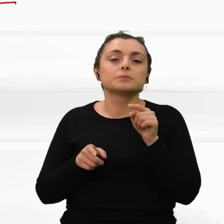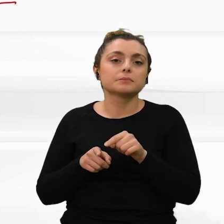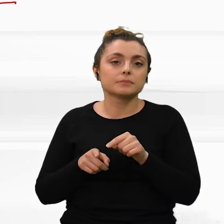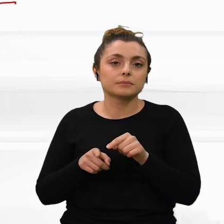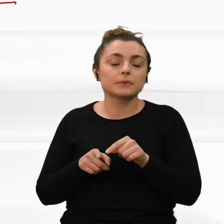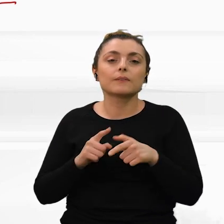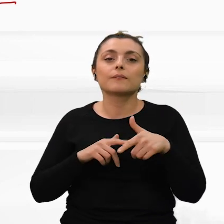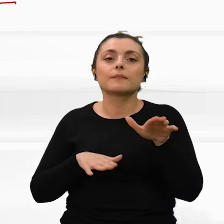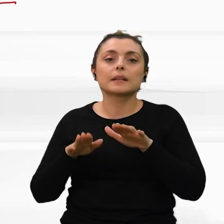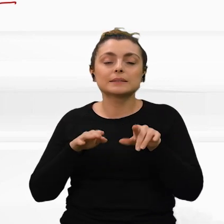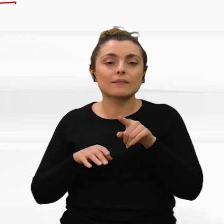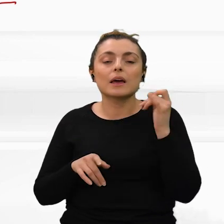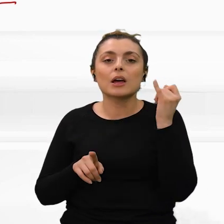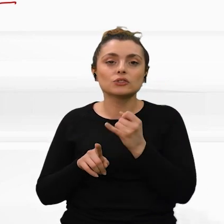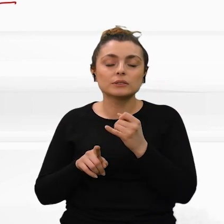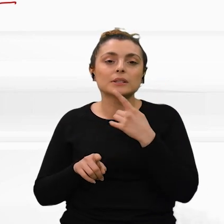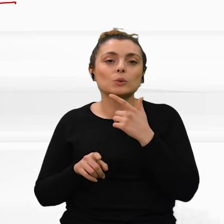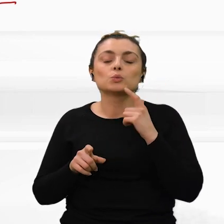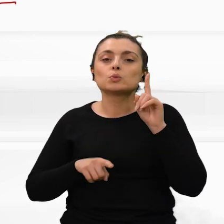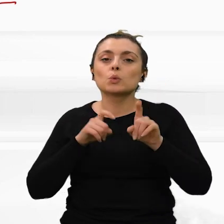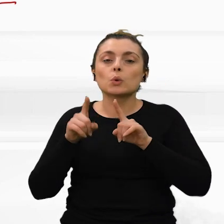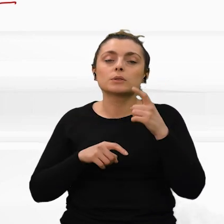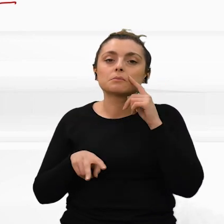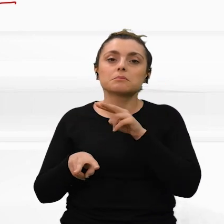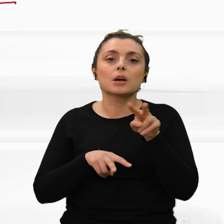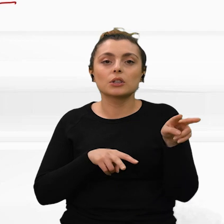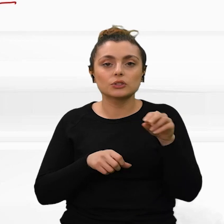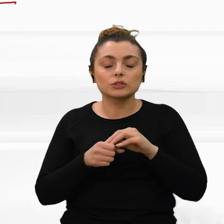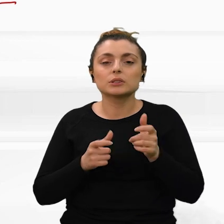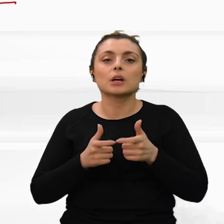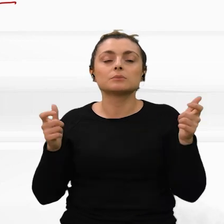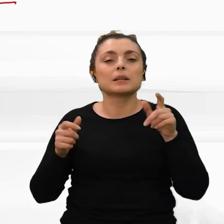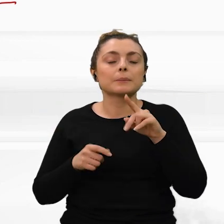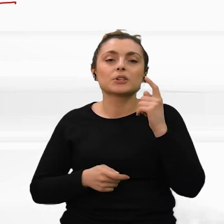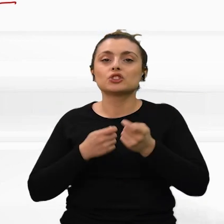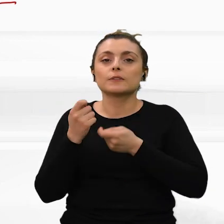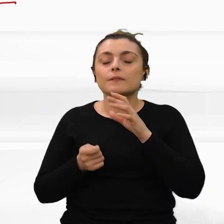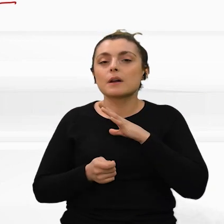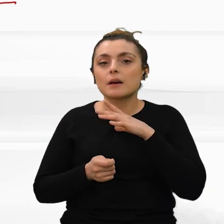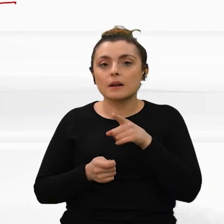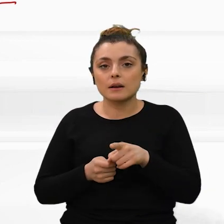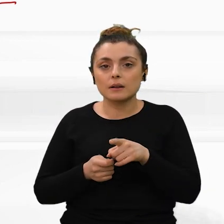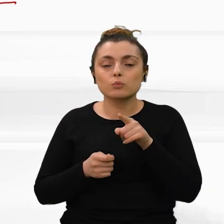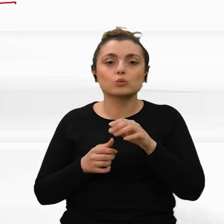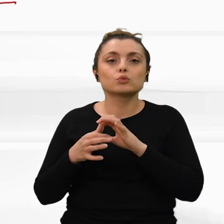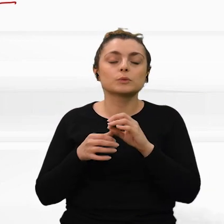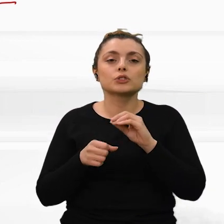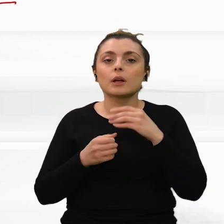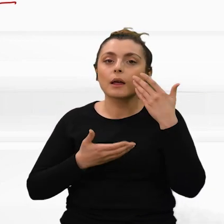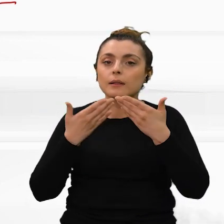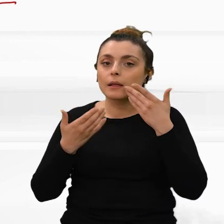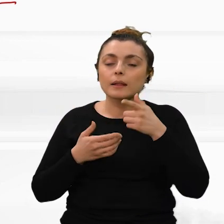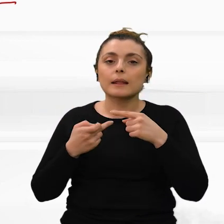geliştirmesi felsefenin eleştiren yani sorgulayıcı bakış açısı geliştirmek gibi bir işlevi vardır Fakat bu